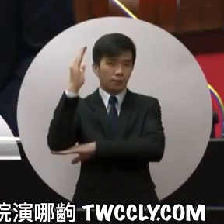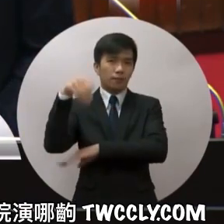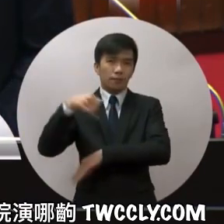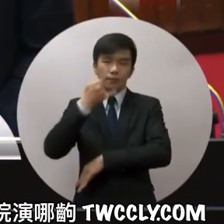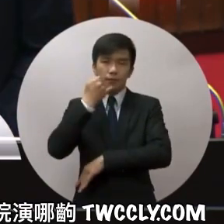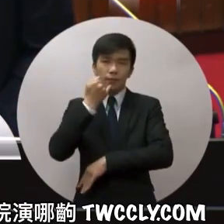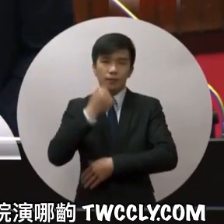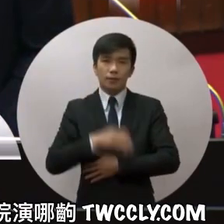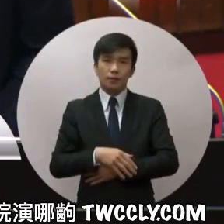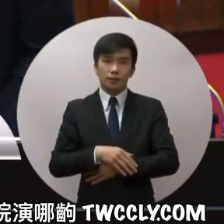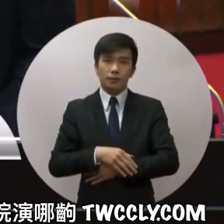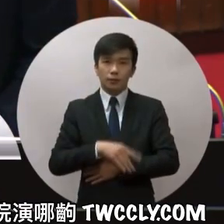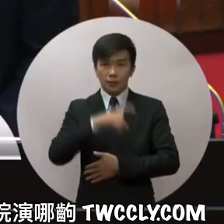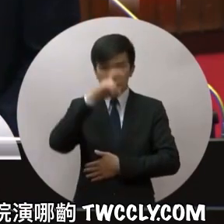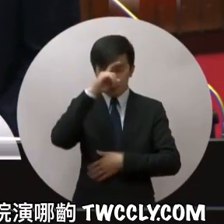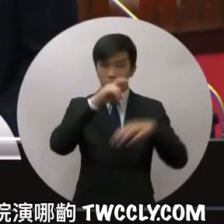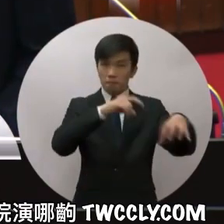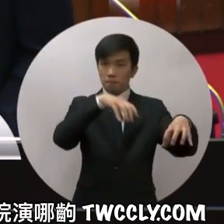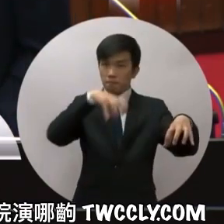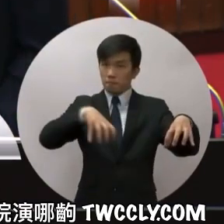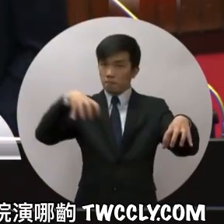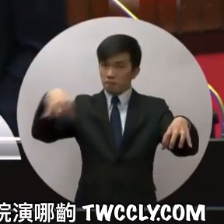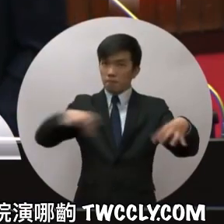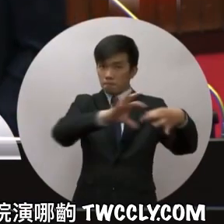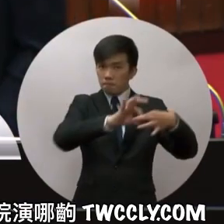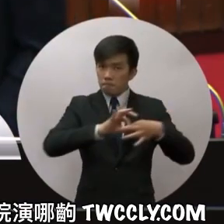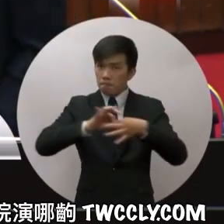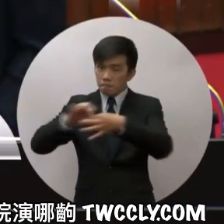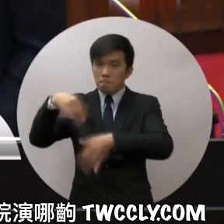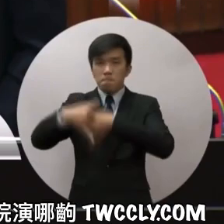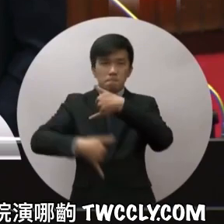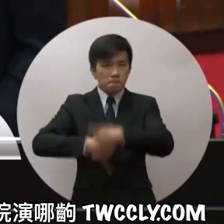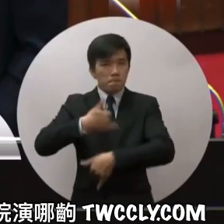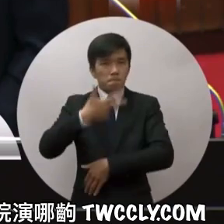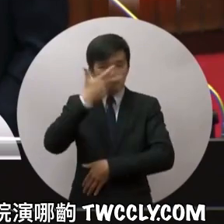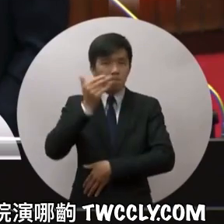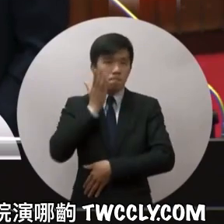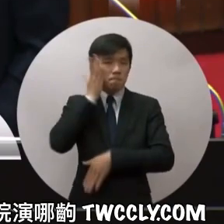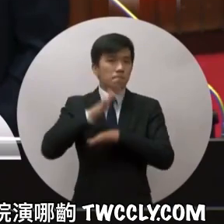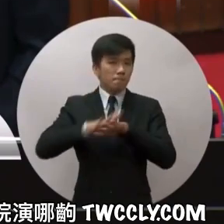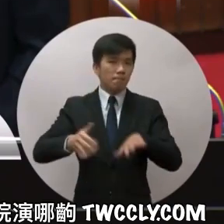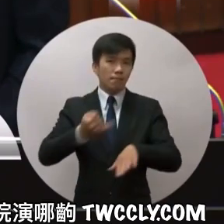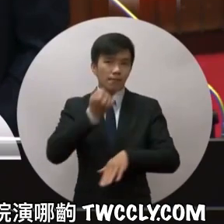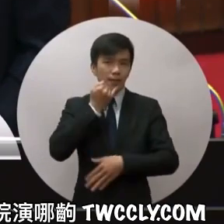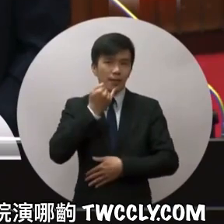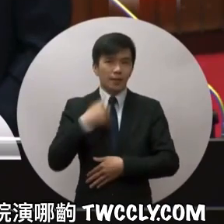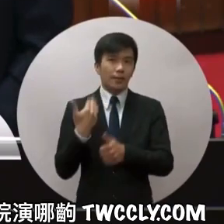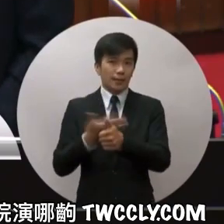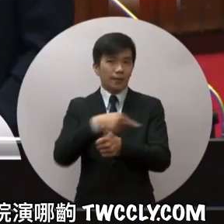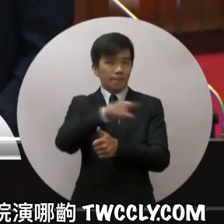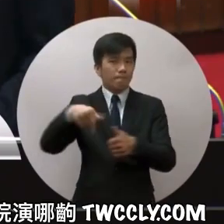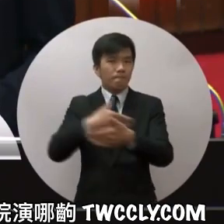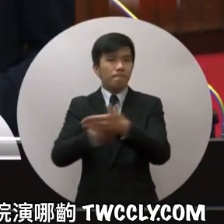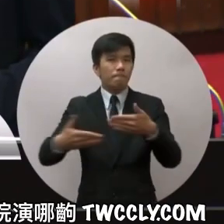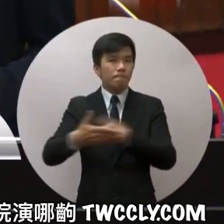點對點串起生活的無限方便跟安全交通跟便捷